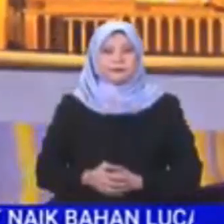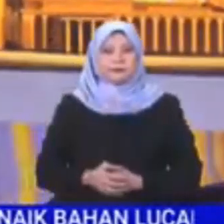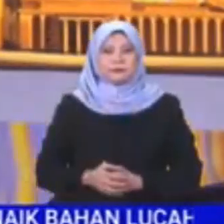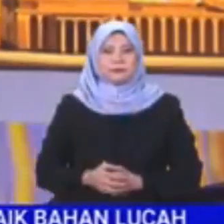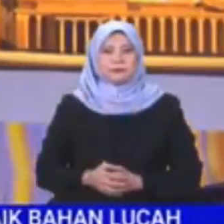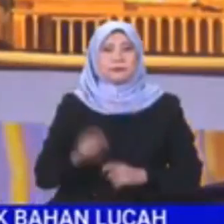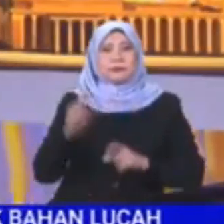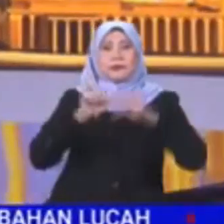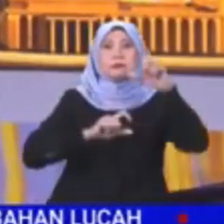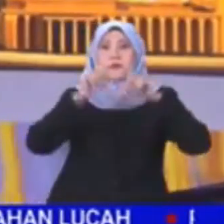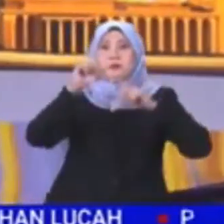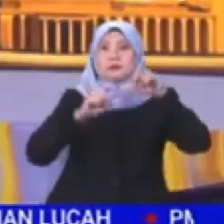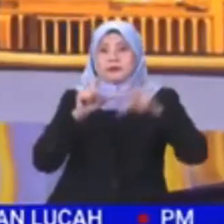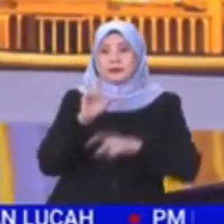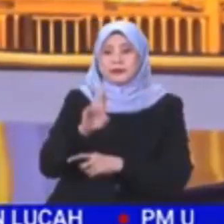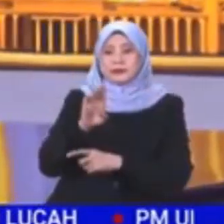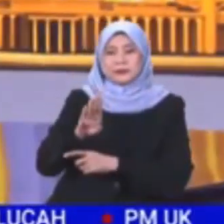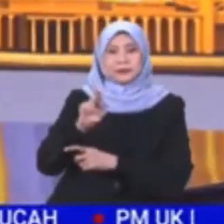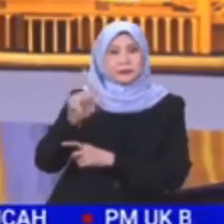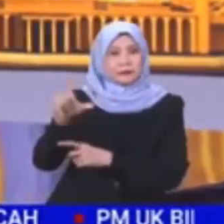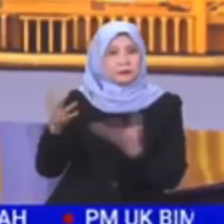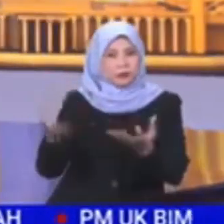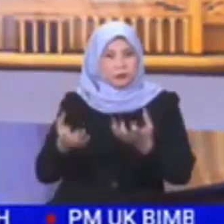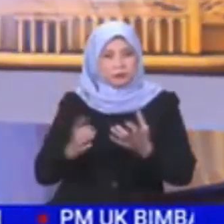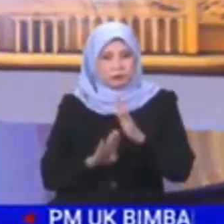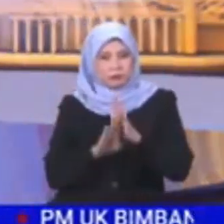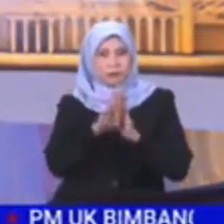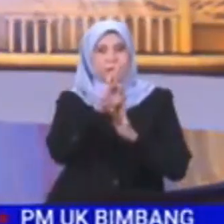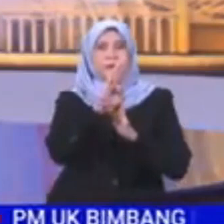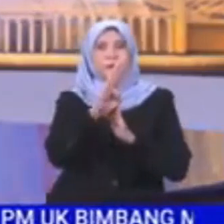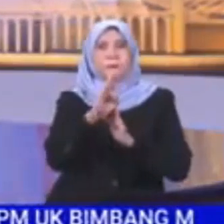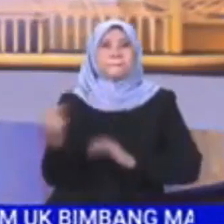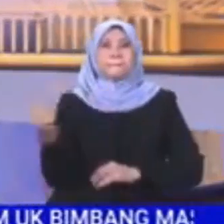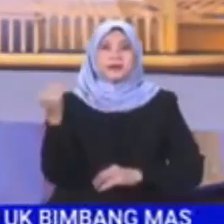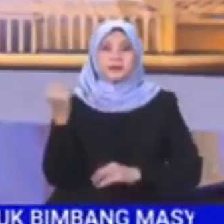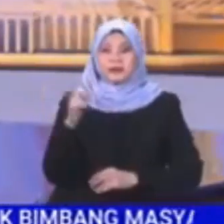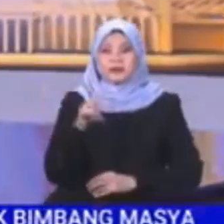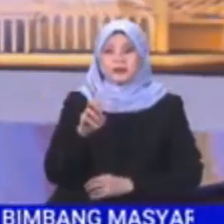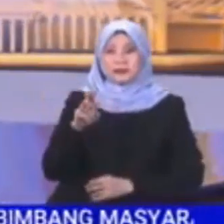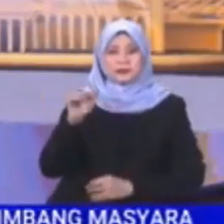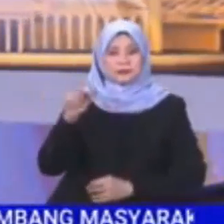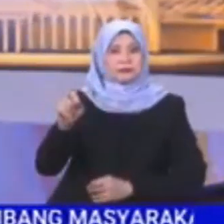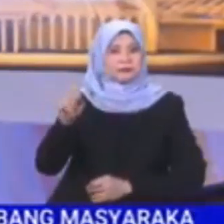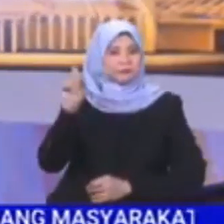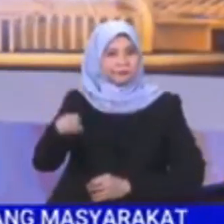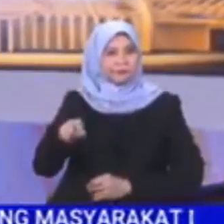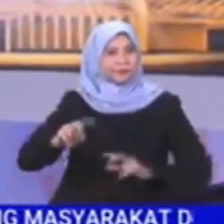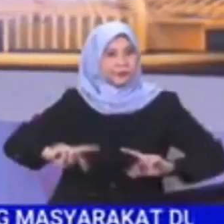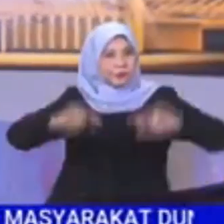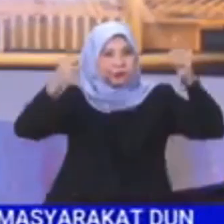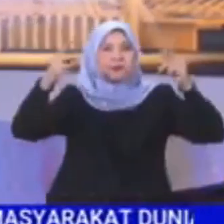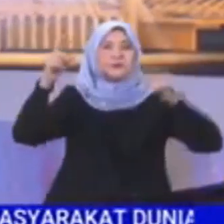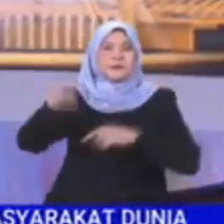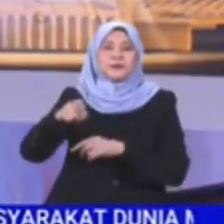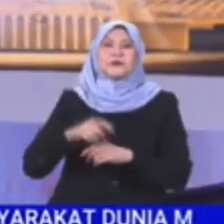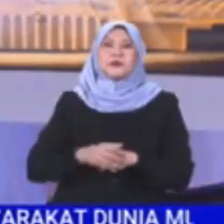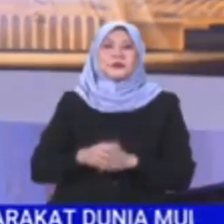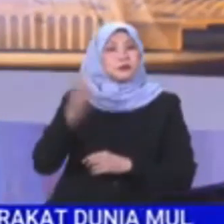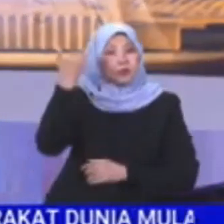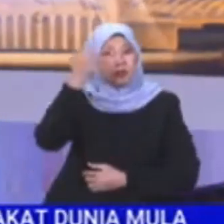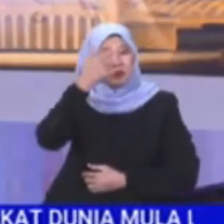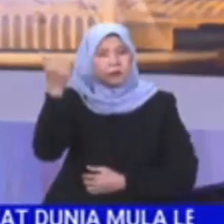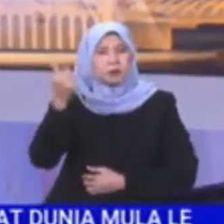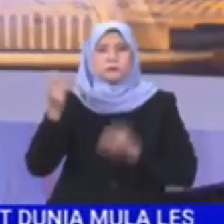Dewan Bandaraya Kuala Lumpur DBKL mahu pembangunan semula Pasar Keramat di Ibu Negara dilaksanakan segera. Desakan dibuat selepas mengambil